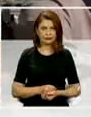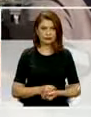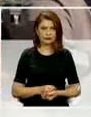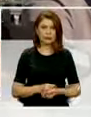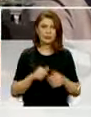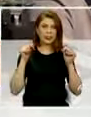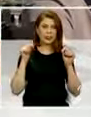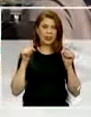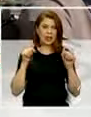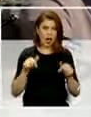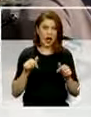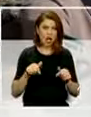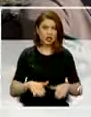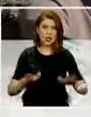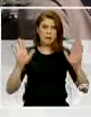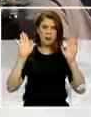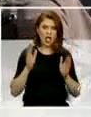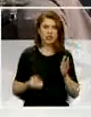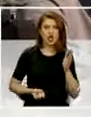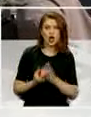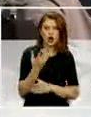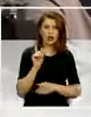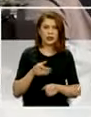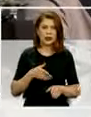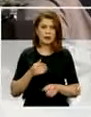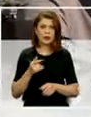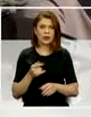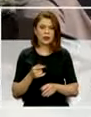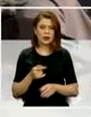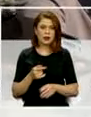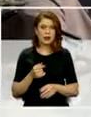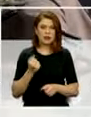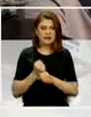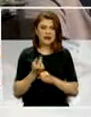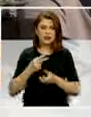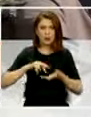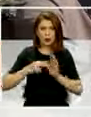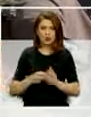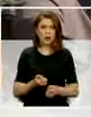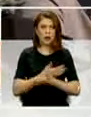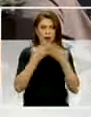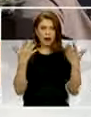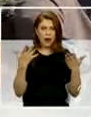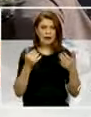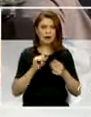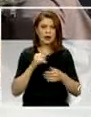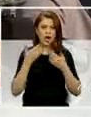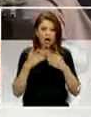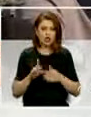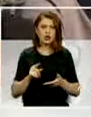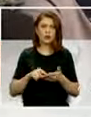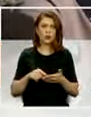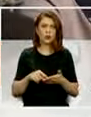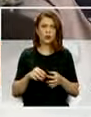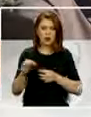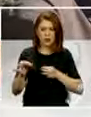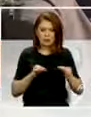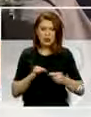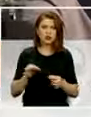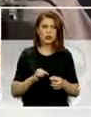La aceste plaje noi trebuie să mergem legal pe o procedură clară care începe cu întabulare,